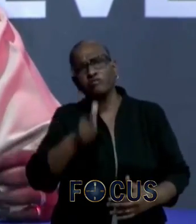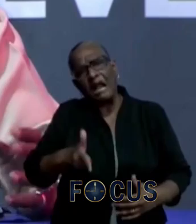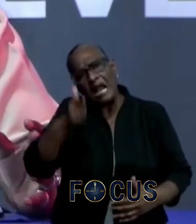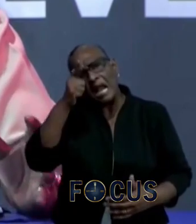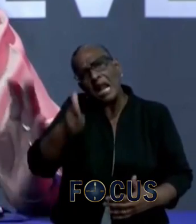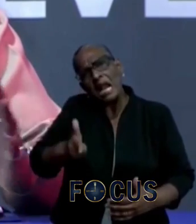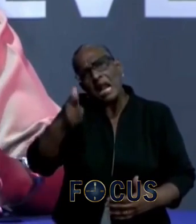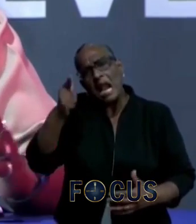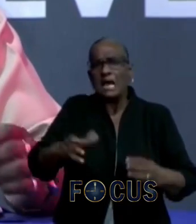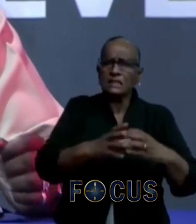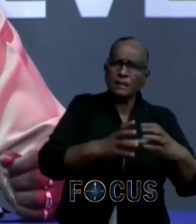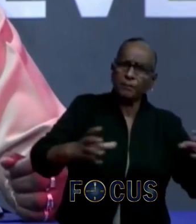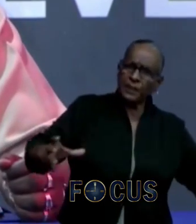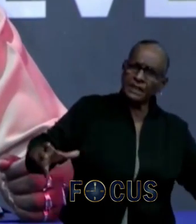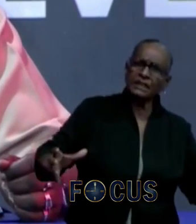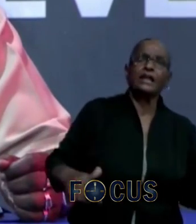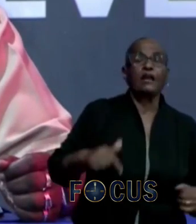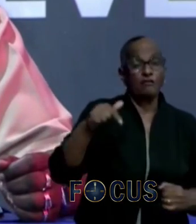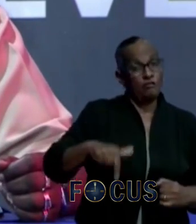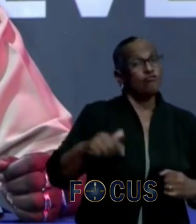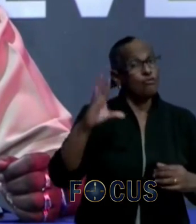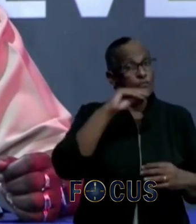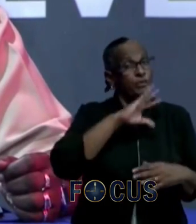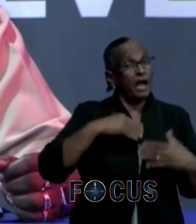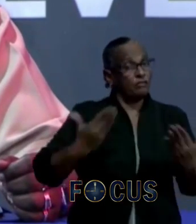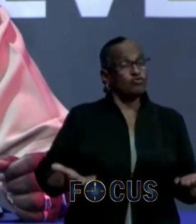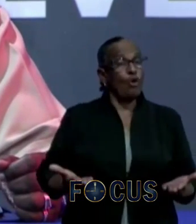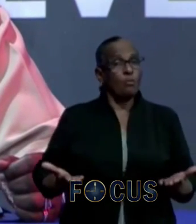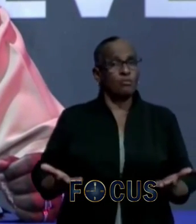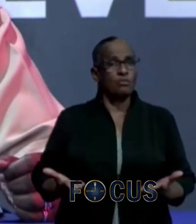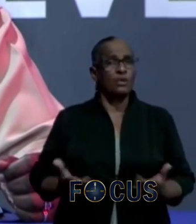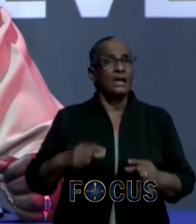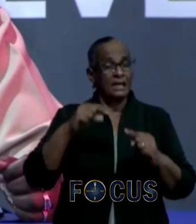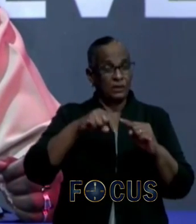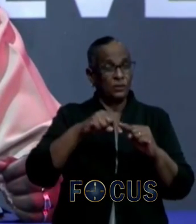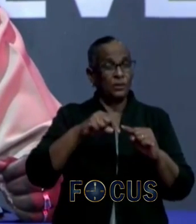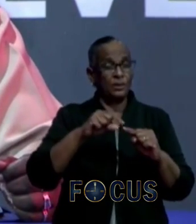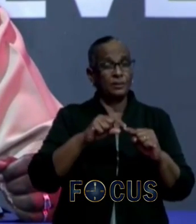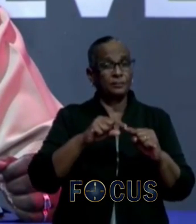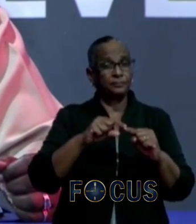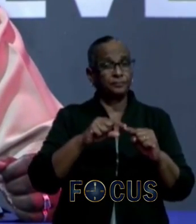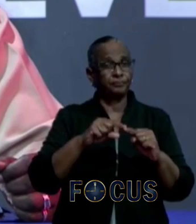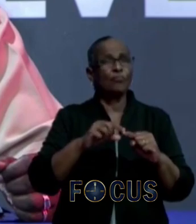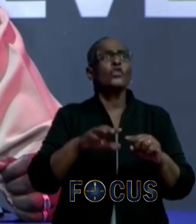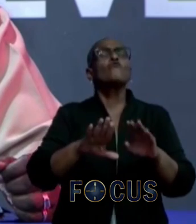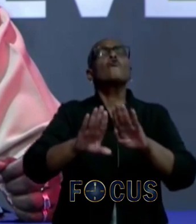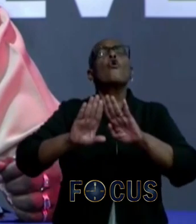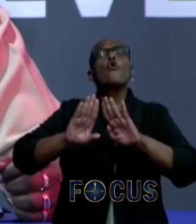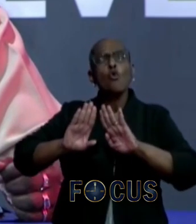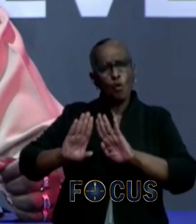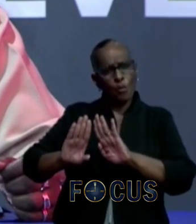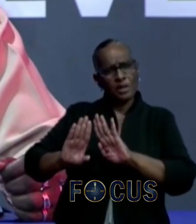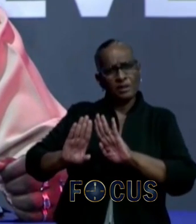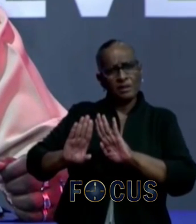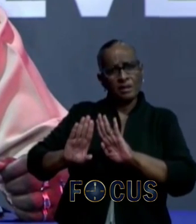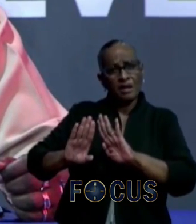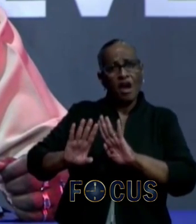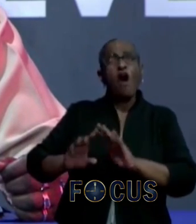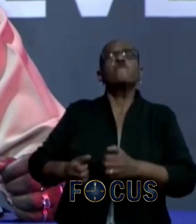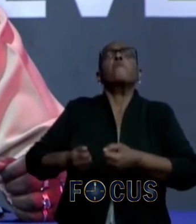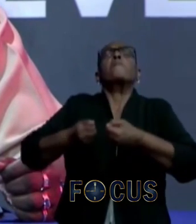aan die. Dus daar, de tog dat wordt taki. In het kader van voorkoming,